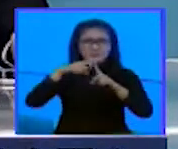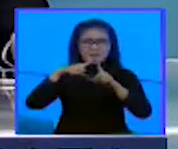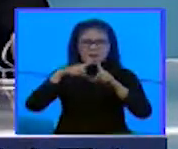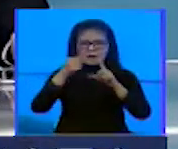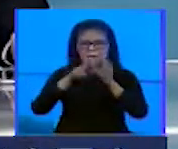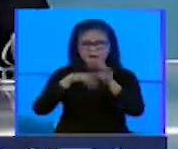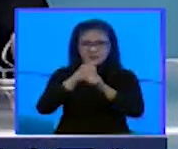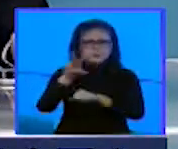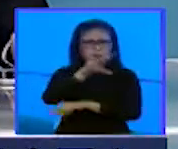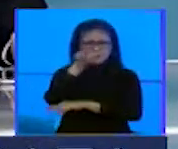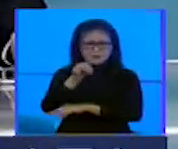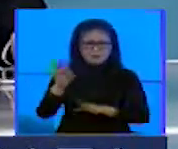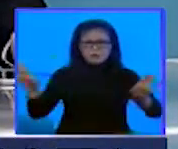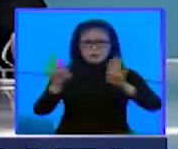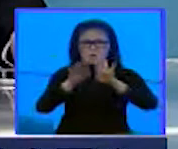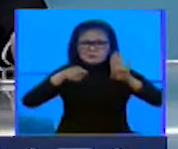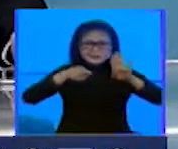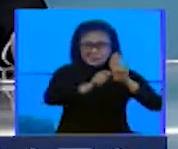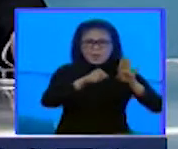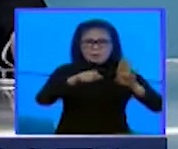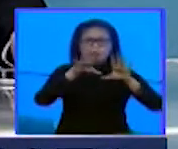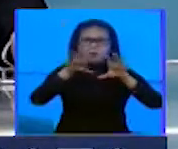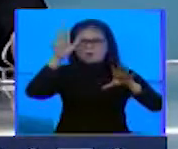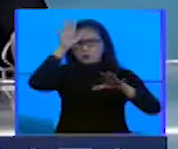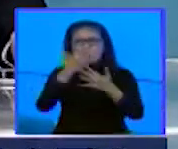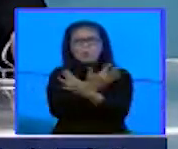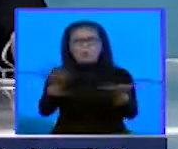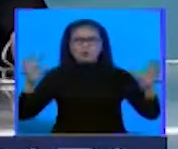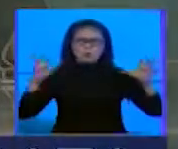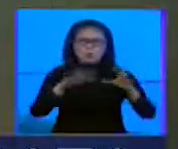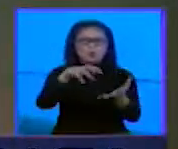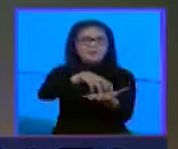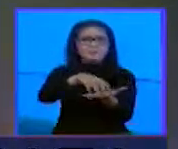penyegelan lantaran banyaknya kerumunan di lokasi wisata tersebut.